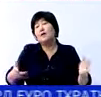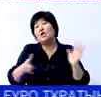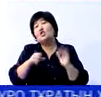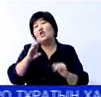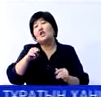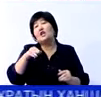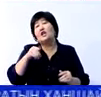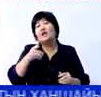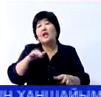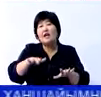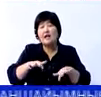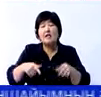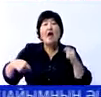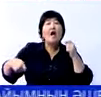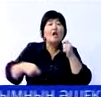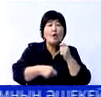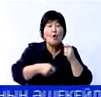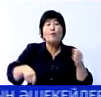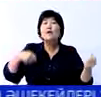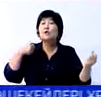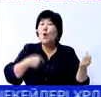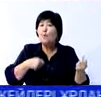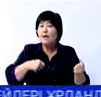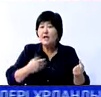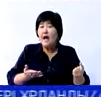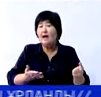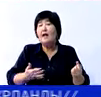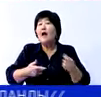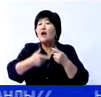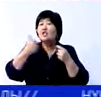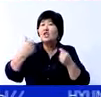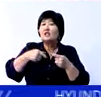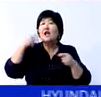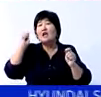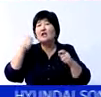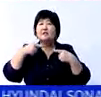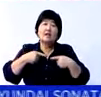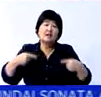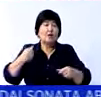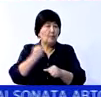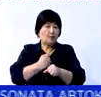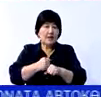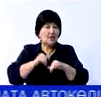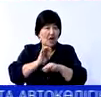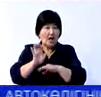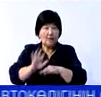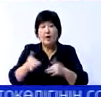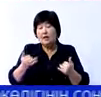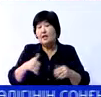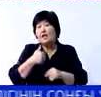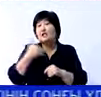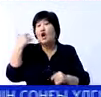жетіген, қылқобыз, домбыра, шертер сияқты бұйымдар жасап шығарамыз. Негізгі